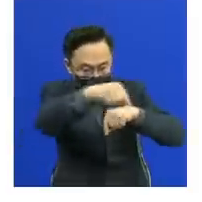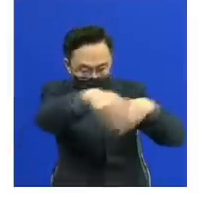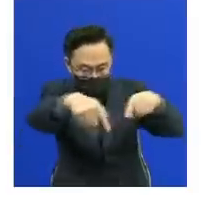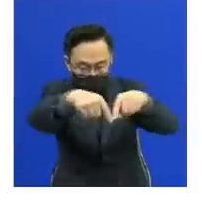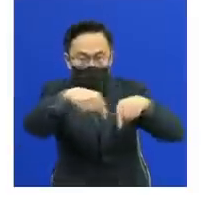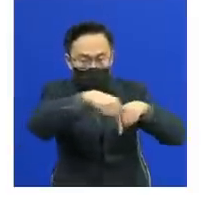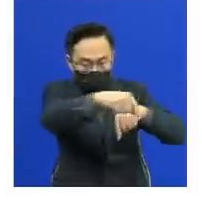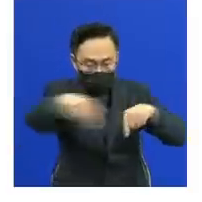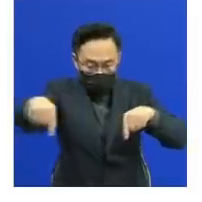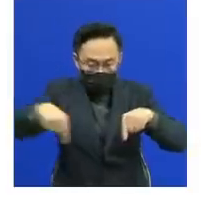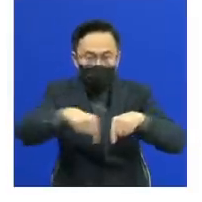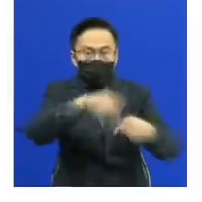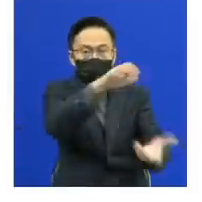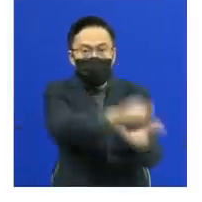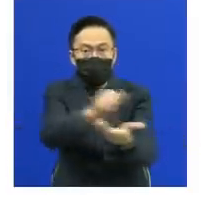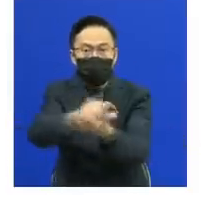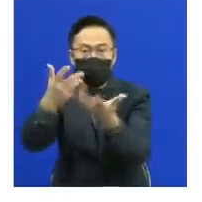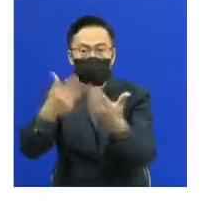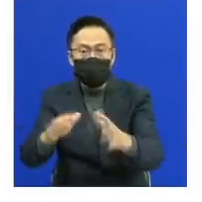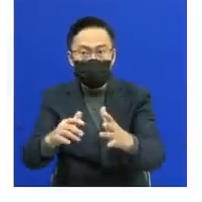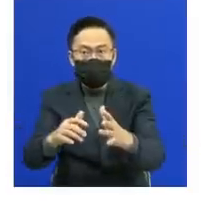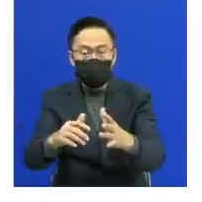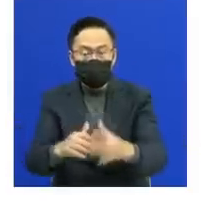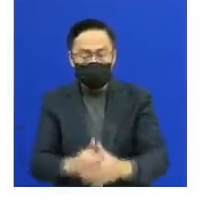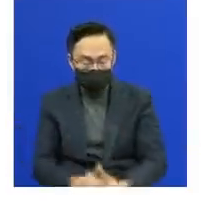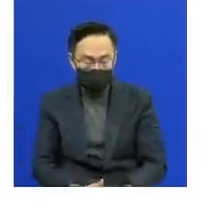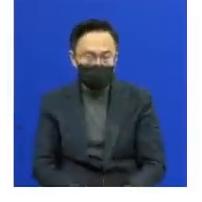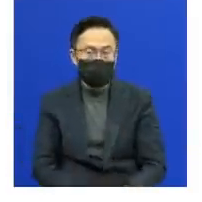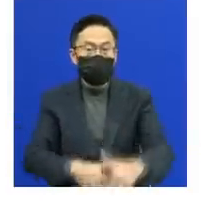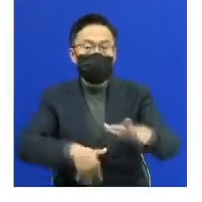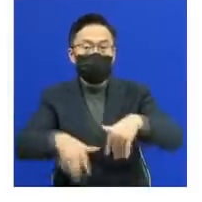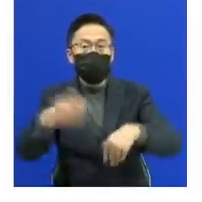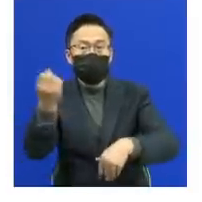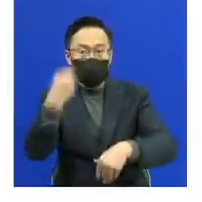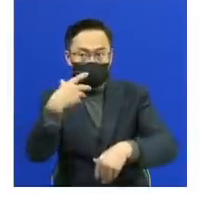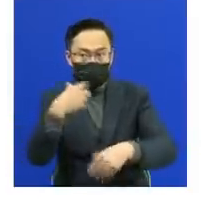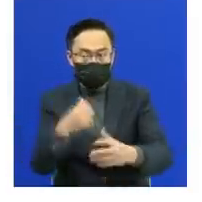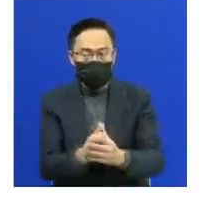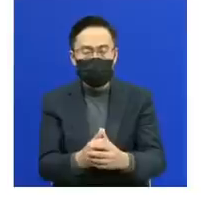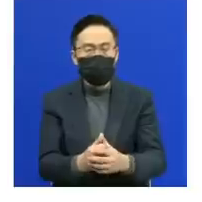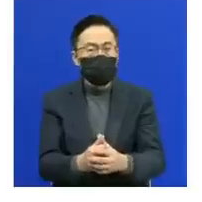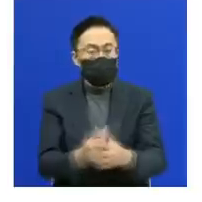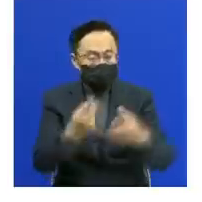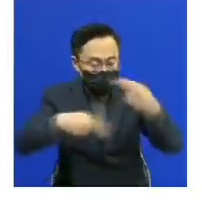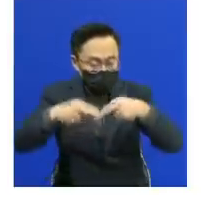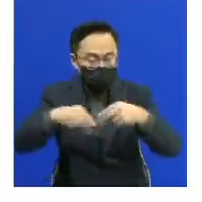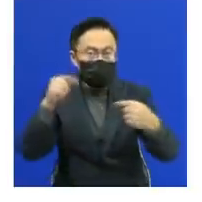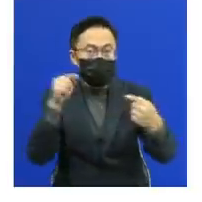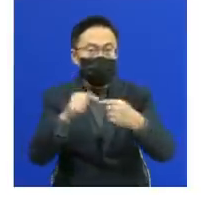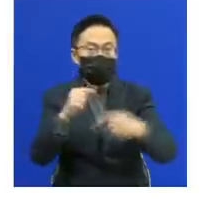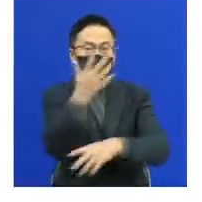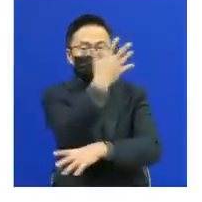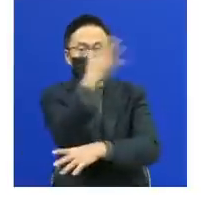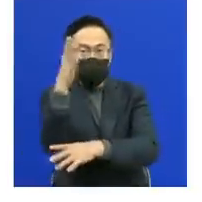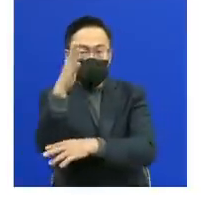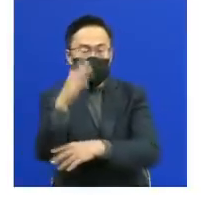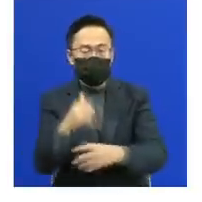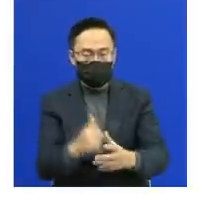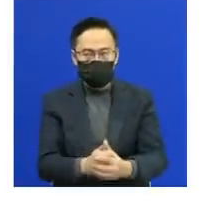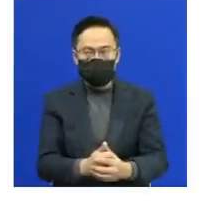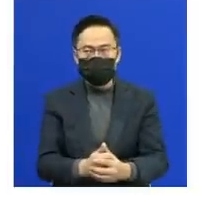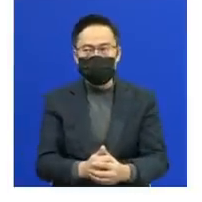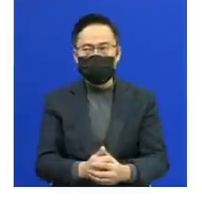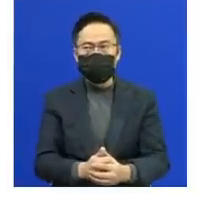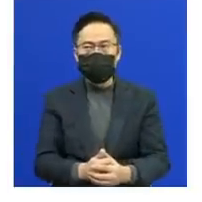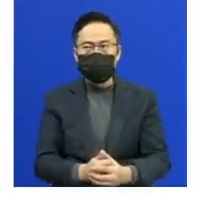ที่ดินไว้แล้วนี่คือส่วนแรกนะฮ ะ จุดที่1 5 6 7 8 9 10อยู่ด้านล่